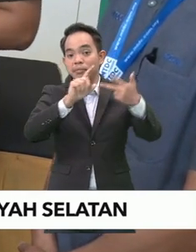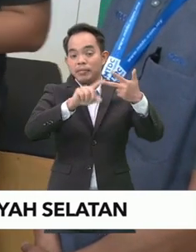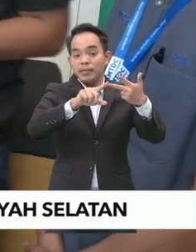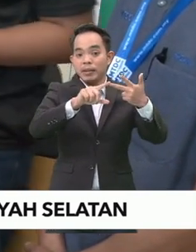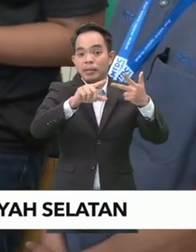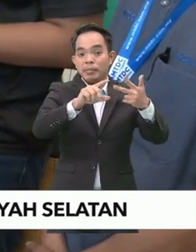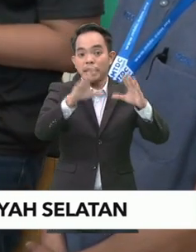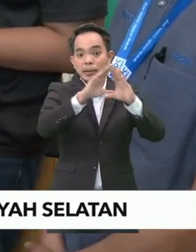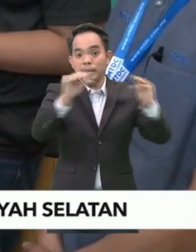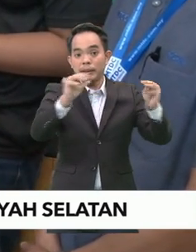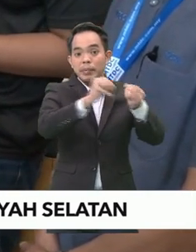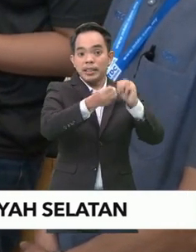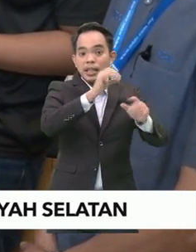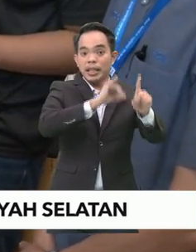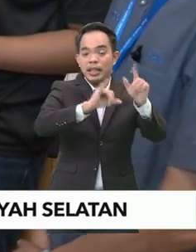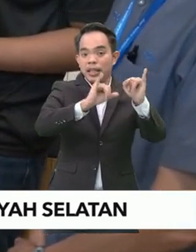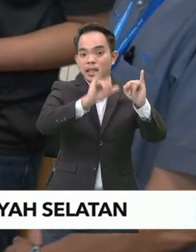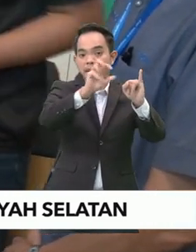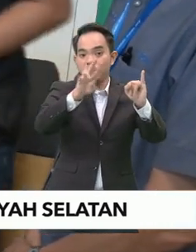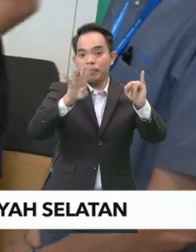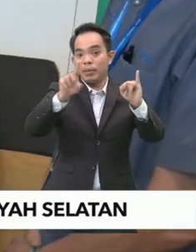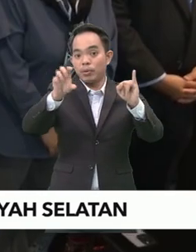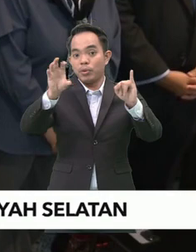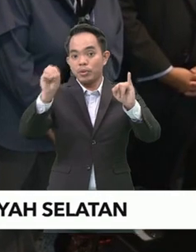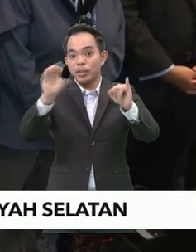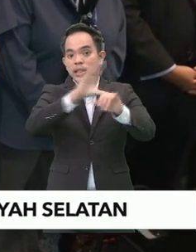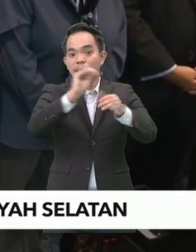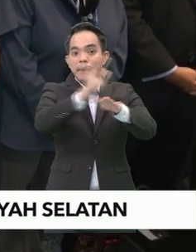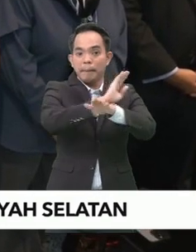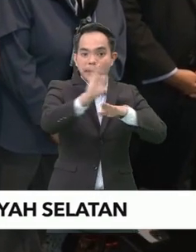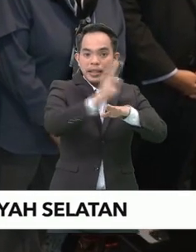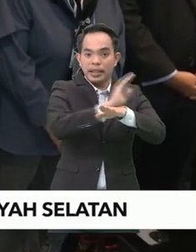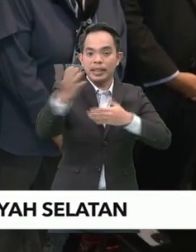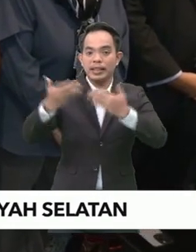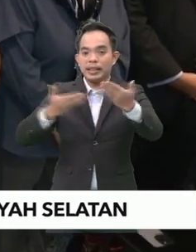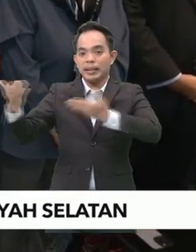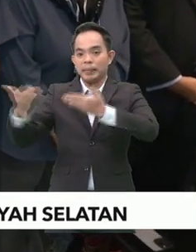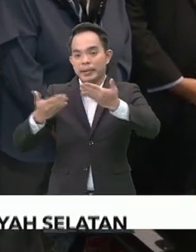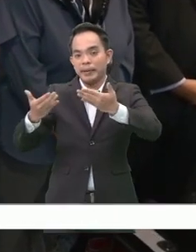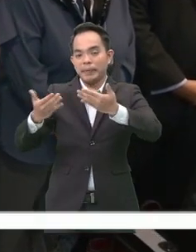I4.0 dan khidmat nasihat teknikal dan perniagaan Center of Nine Pillars.